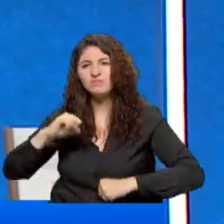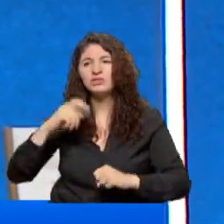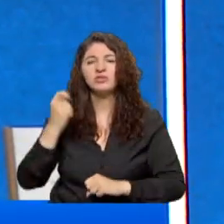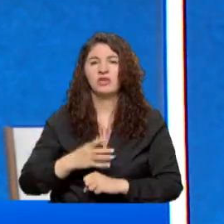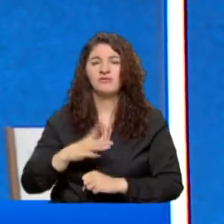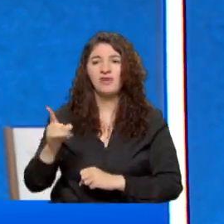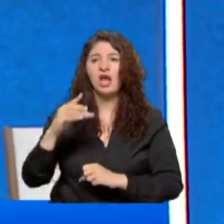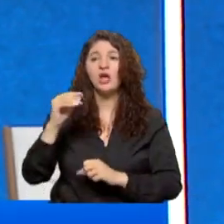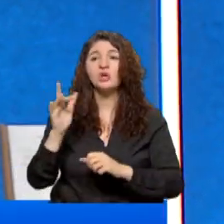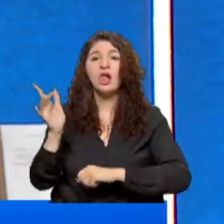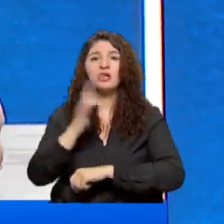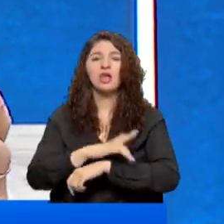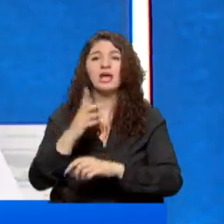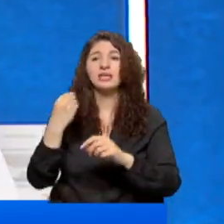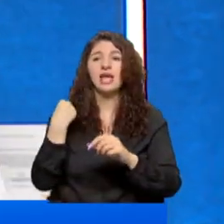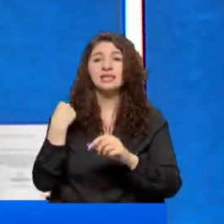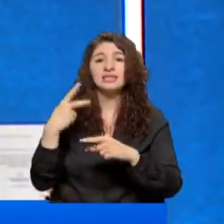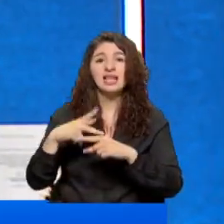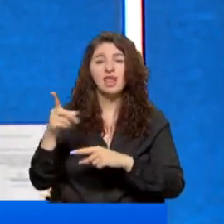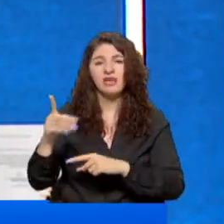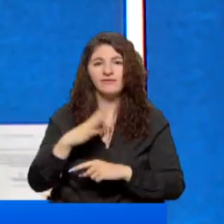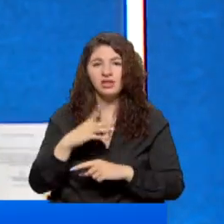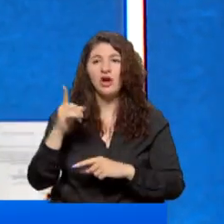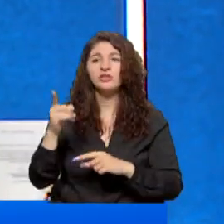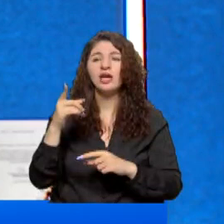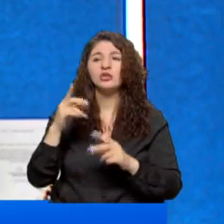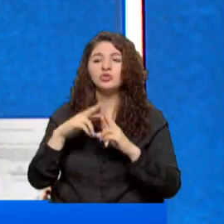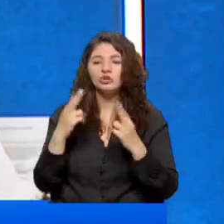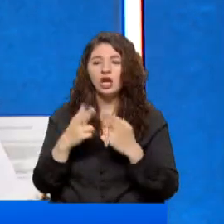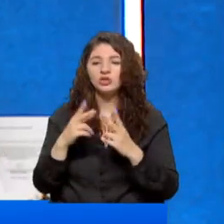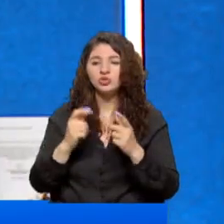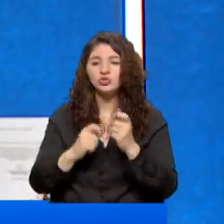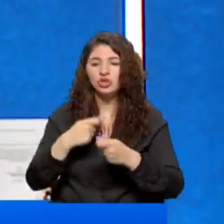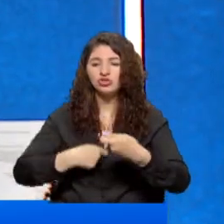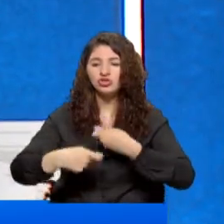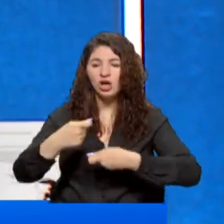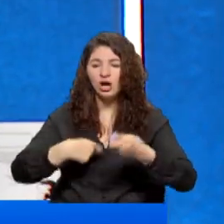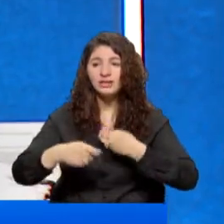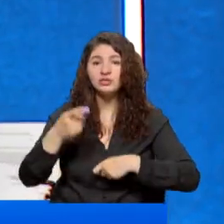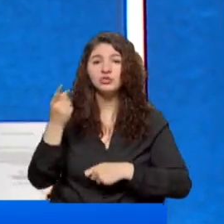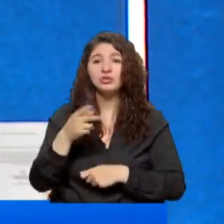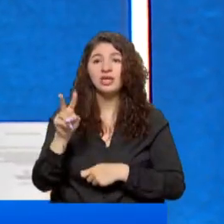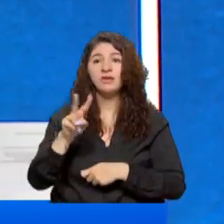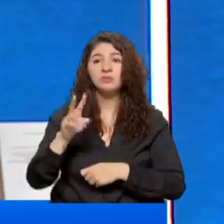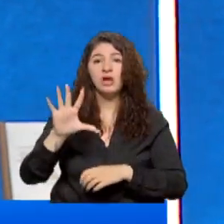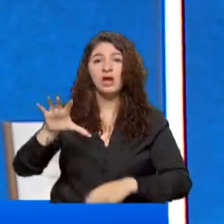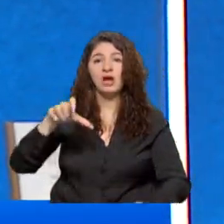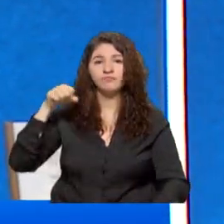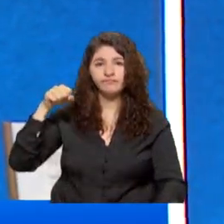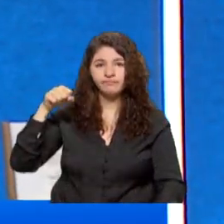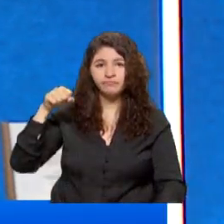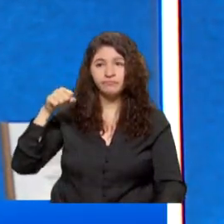koşullar en uçta da Yeni Zelanda var Yeni Zelanda dünyanın süt ticaretinin yüzde 20'sine